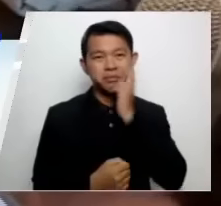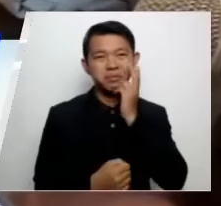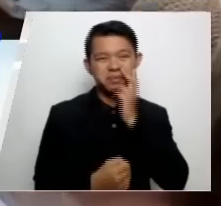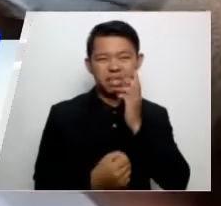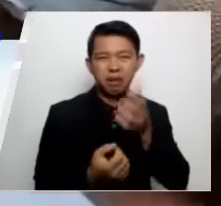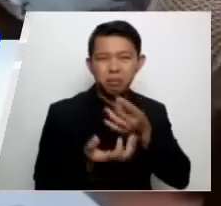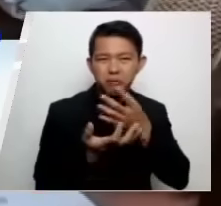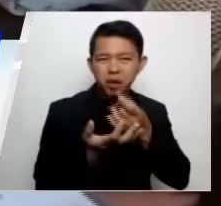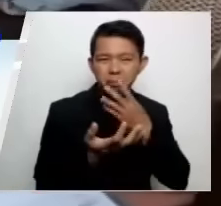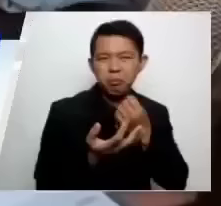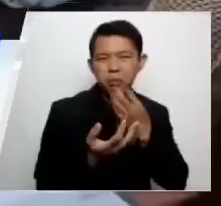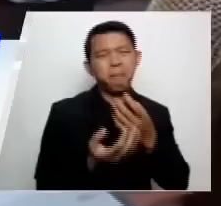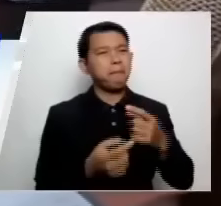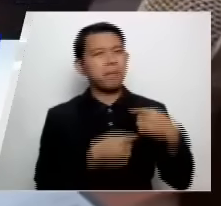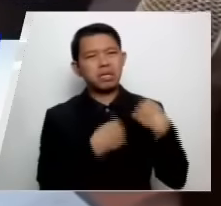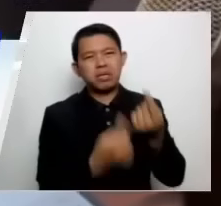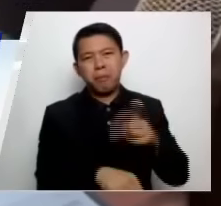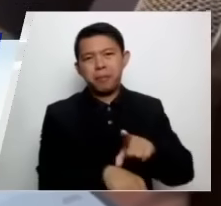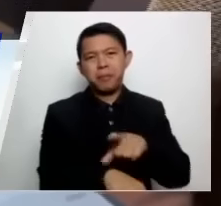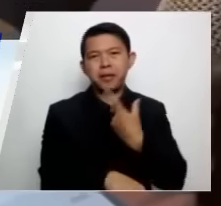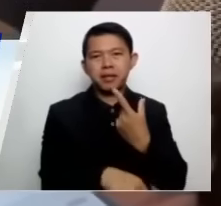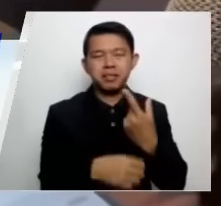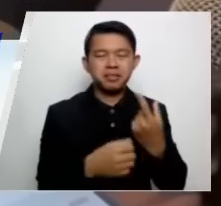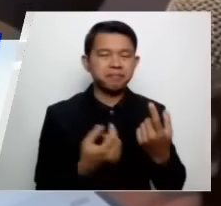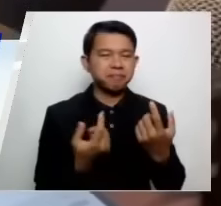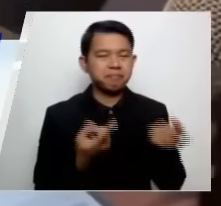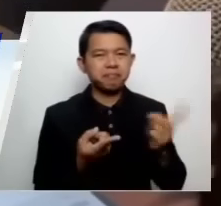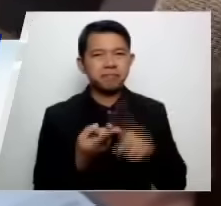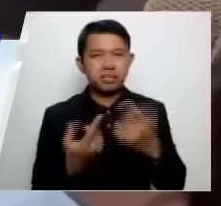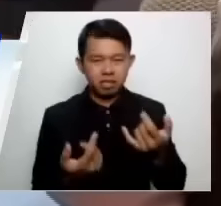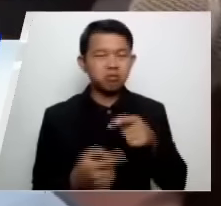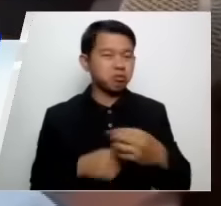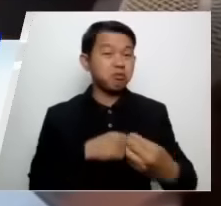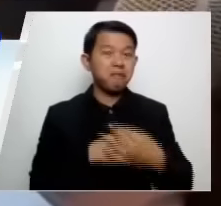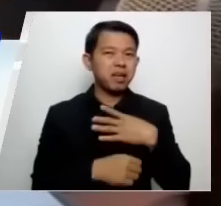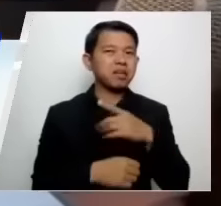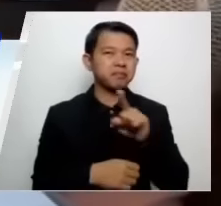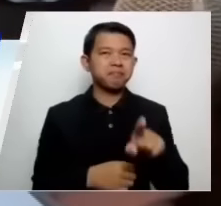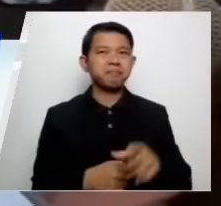time now. Kaya palagay ko kaya nagkakaganyan.